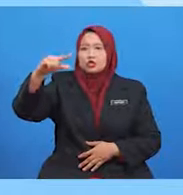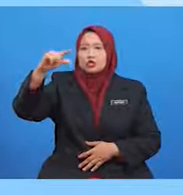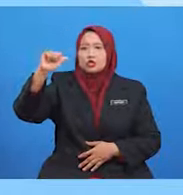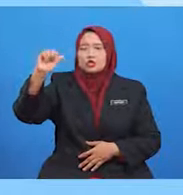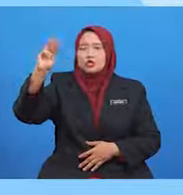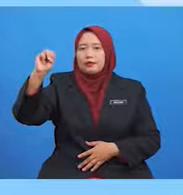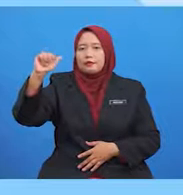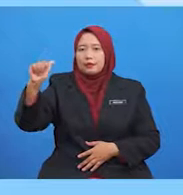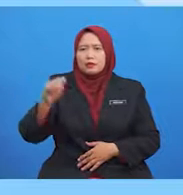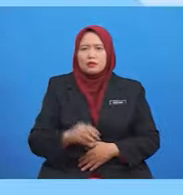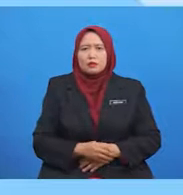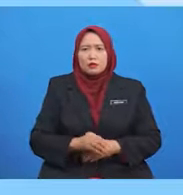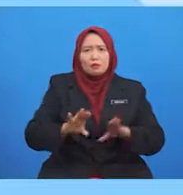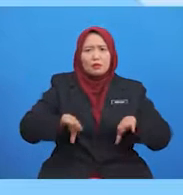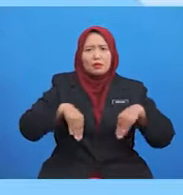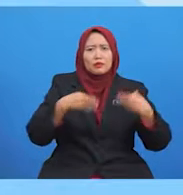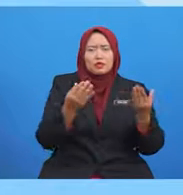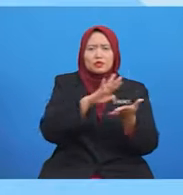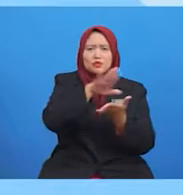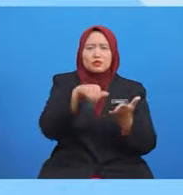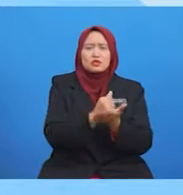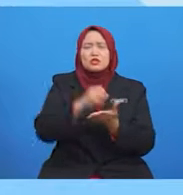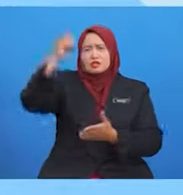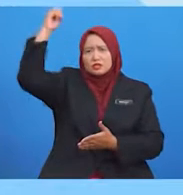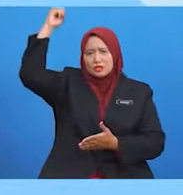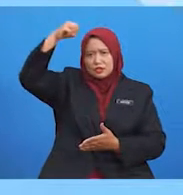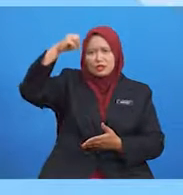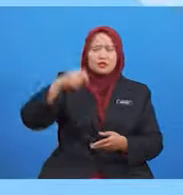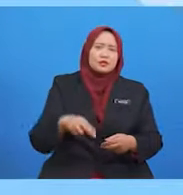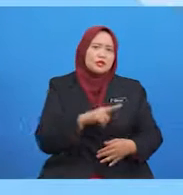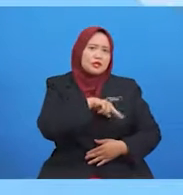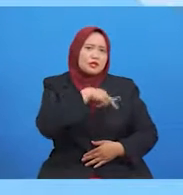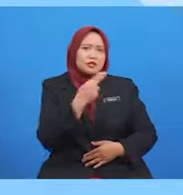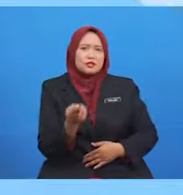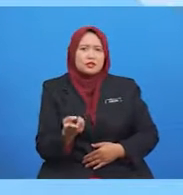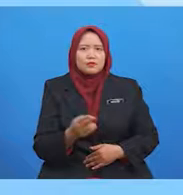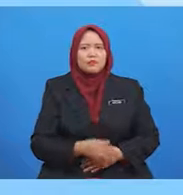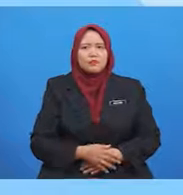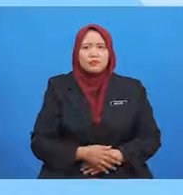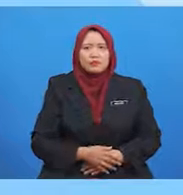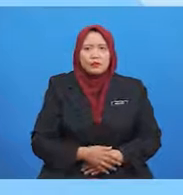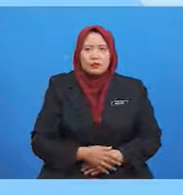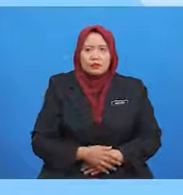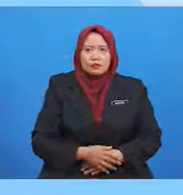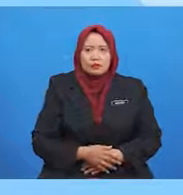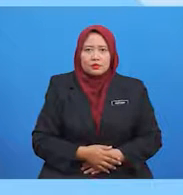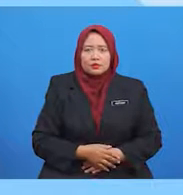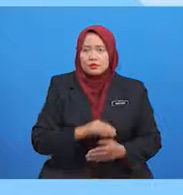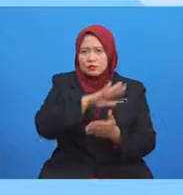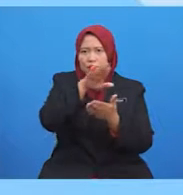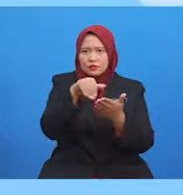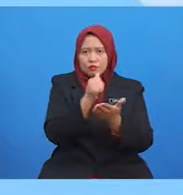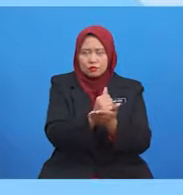Bagaimana semua sinaran itu terhasil? Tiga jenis sinaran radioaktif tersebut